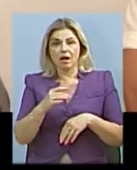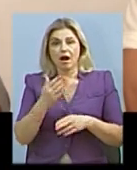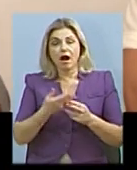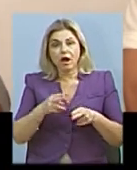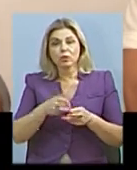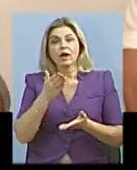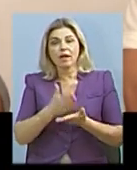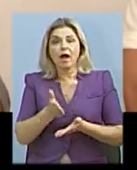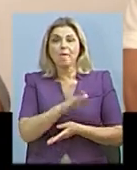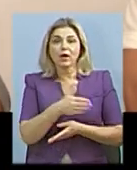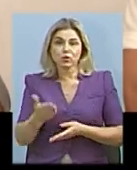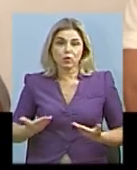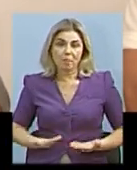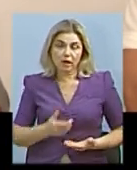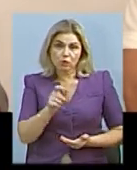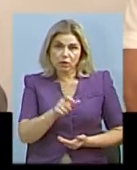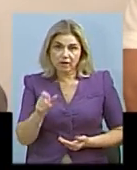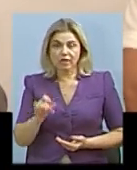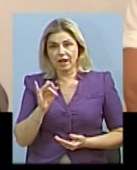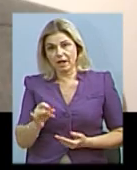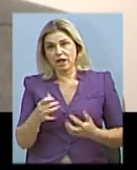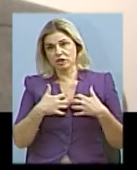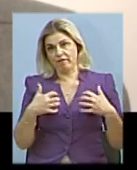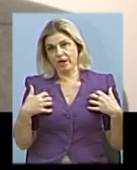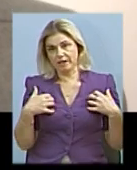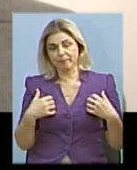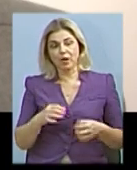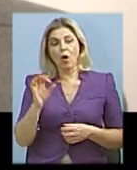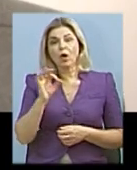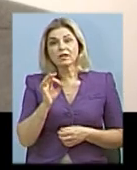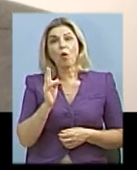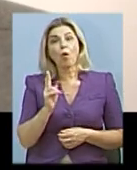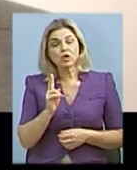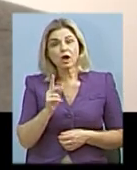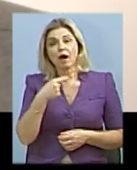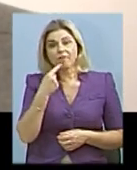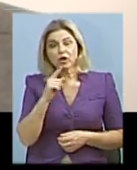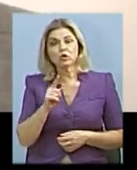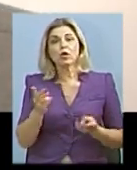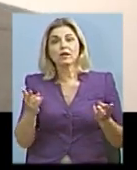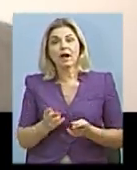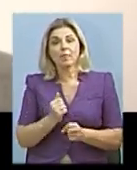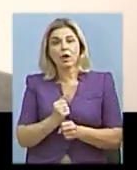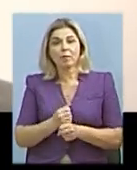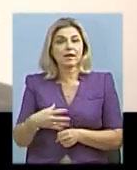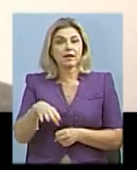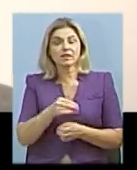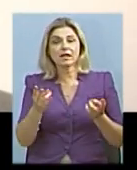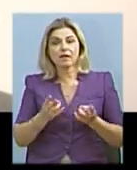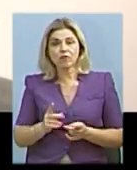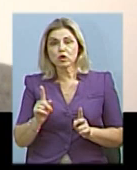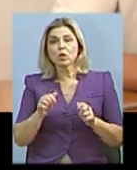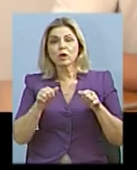між мешканцями і від мешканців до тварин. Оксана Кошак каже, треба робити все необхідне, аби вирішувати